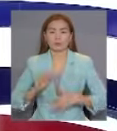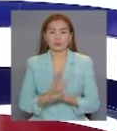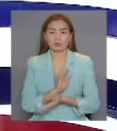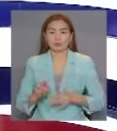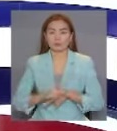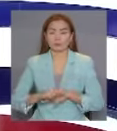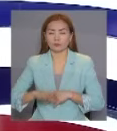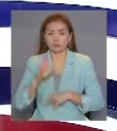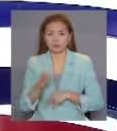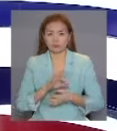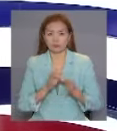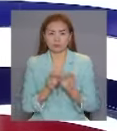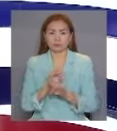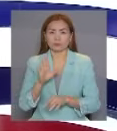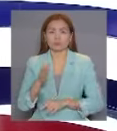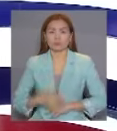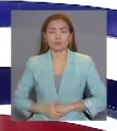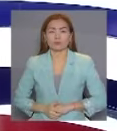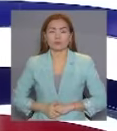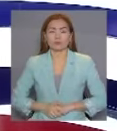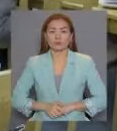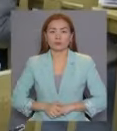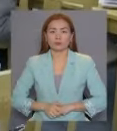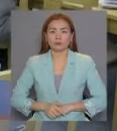курстар өткізуде. Толығырақ тілші бейнематериалында.